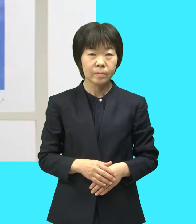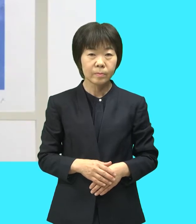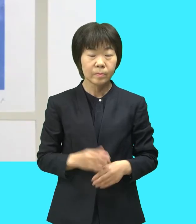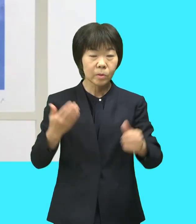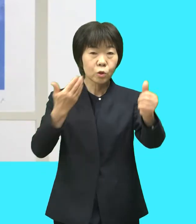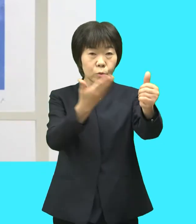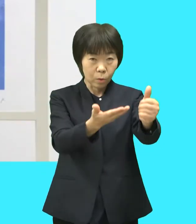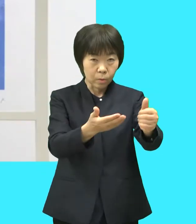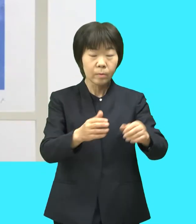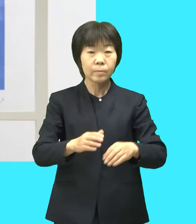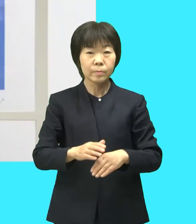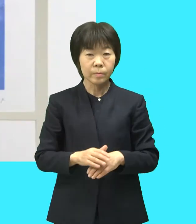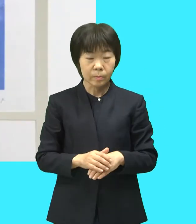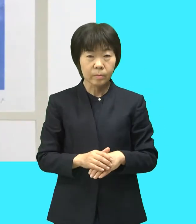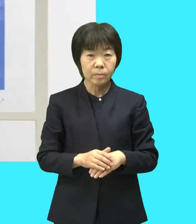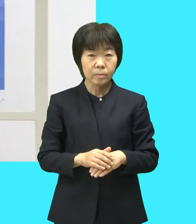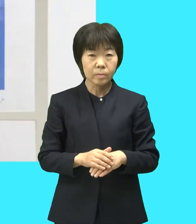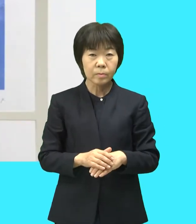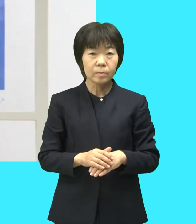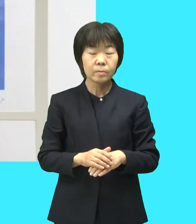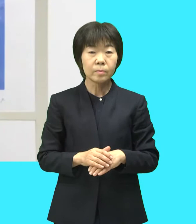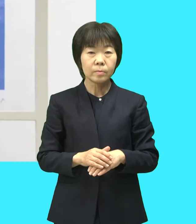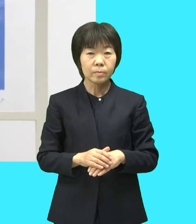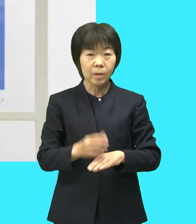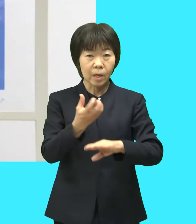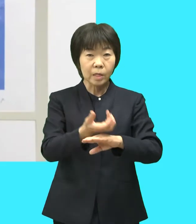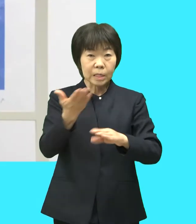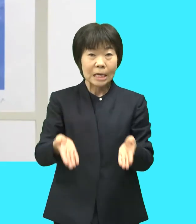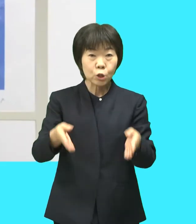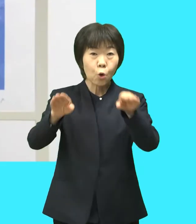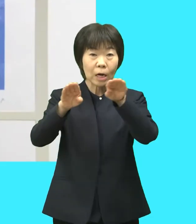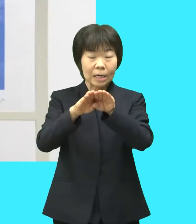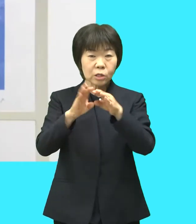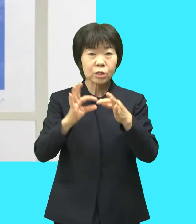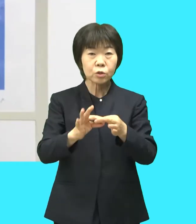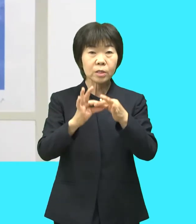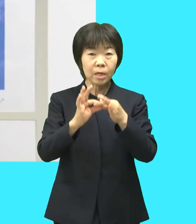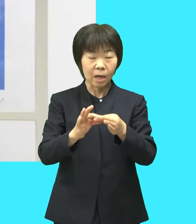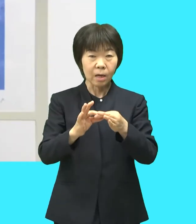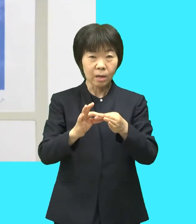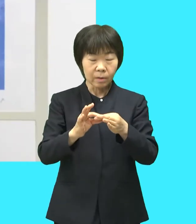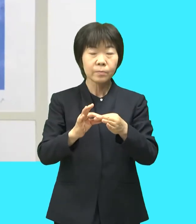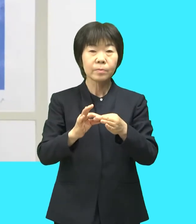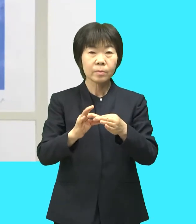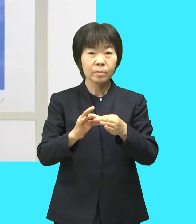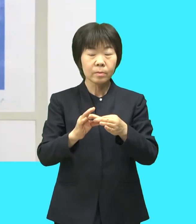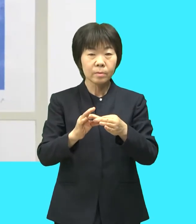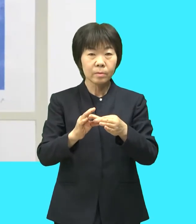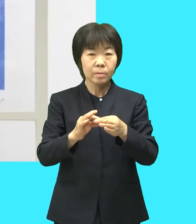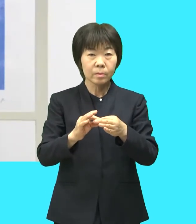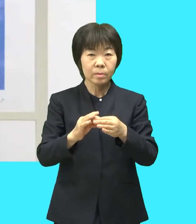国新報の関川です。 はい、 先ほどの朝日新聞さんの伝承館の件で、はい、関連なんですけれども、